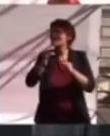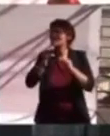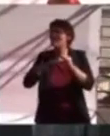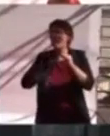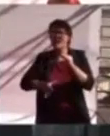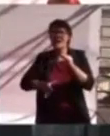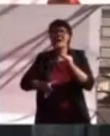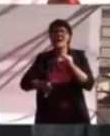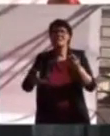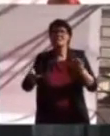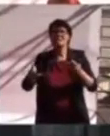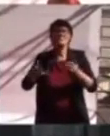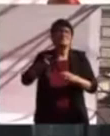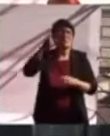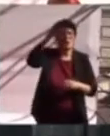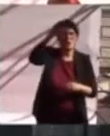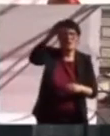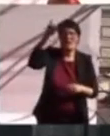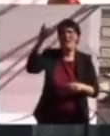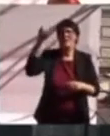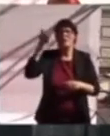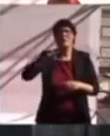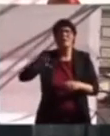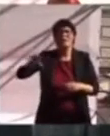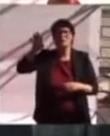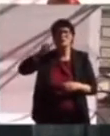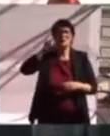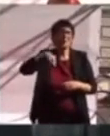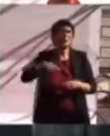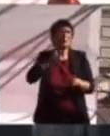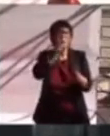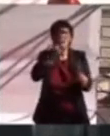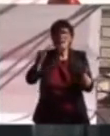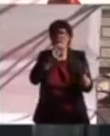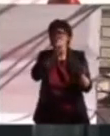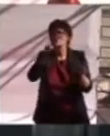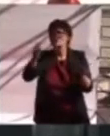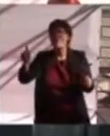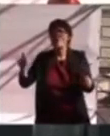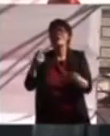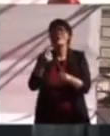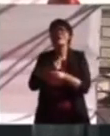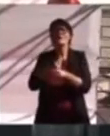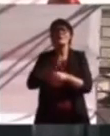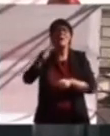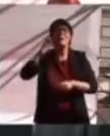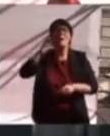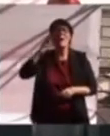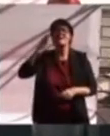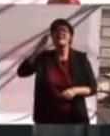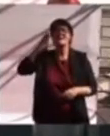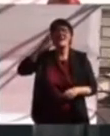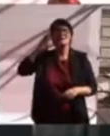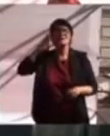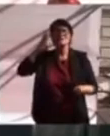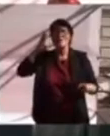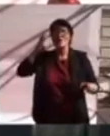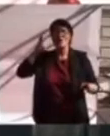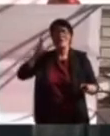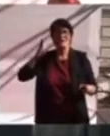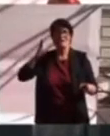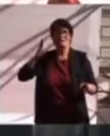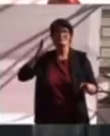ma anche le persone deve alzare il livello di attenzione se lo facciamo subito siamo nelle condizioni